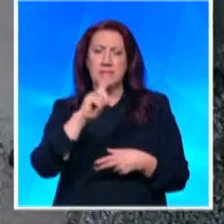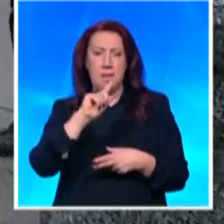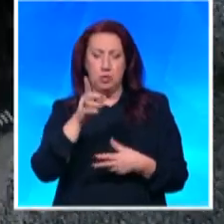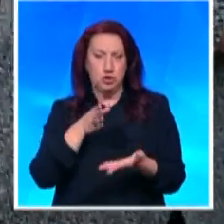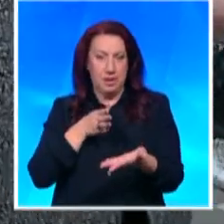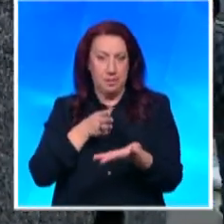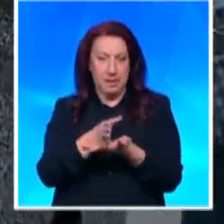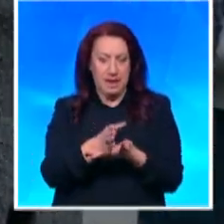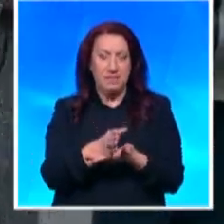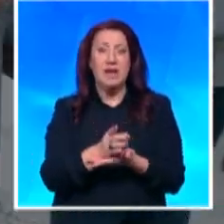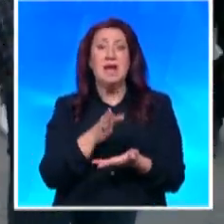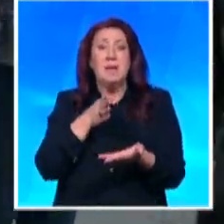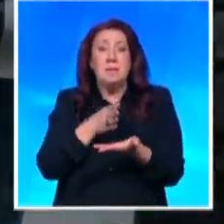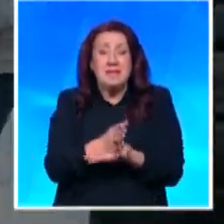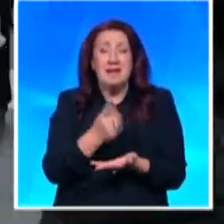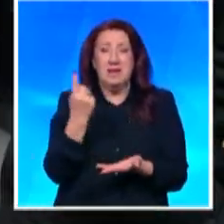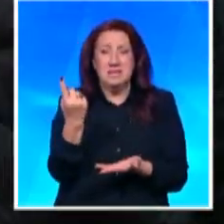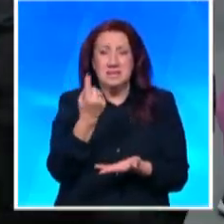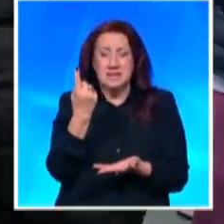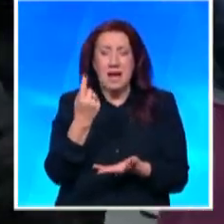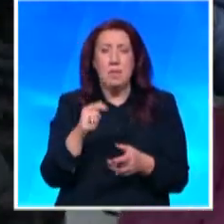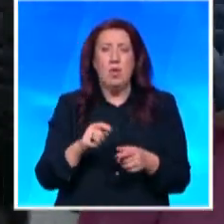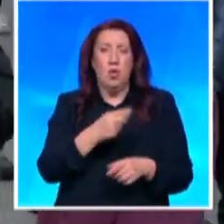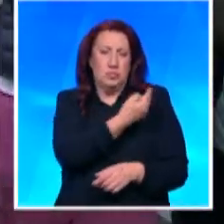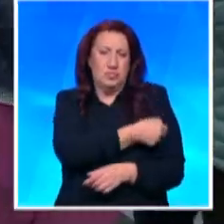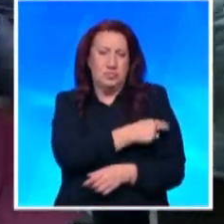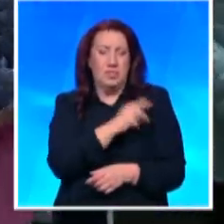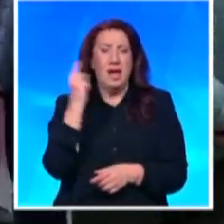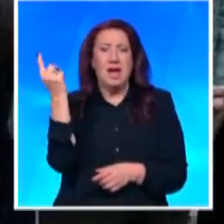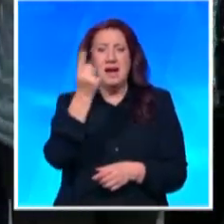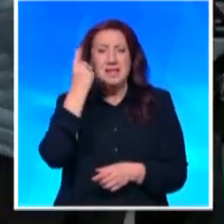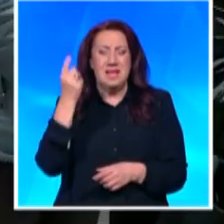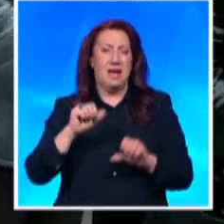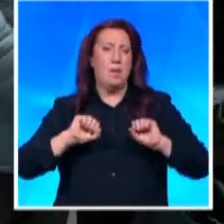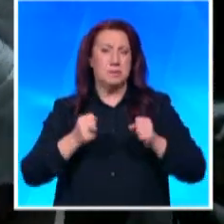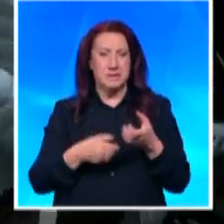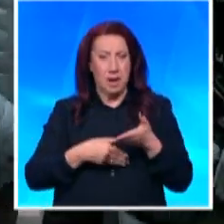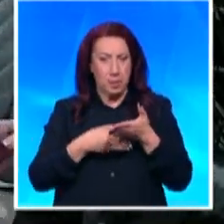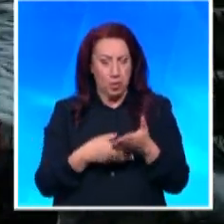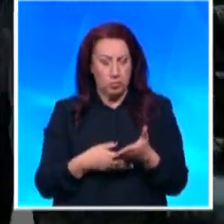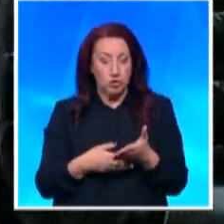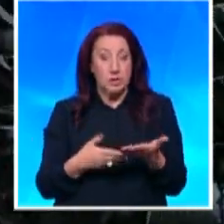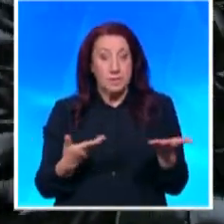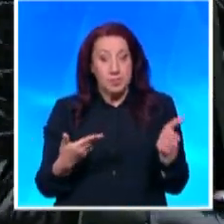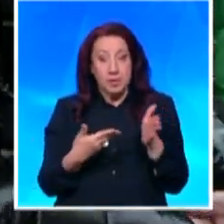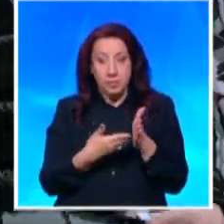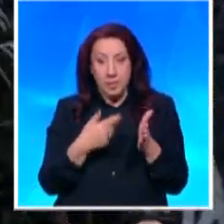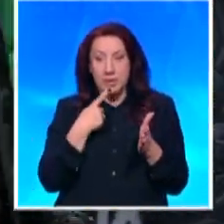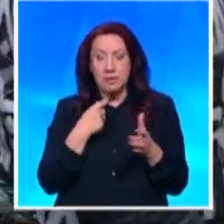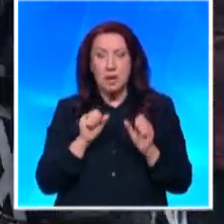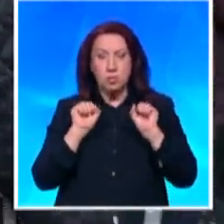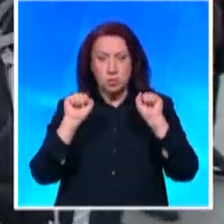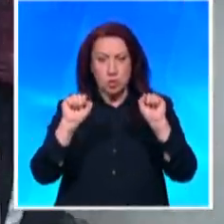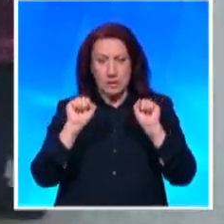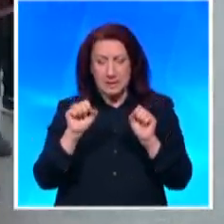могат да преминават единствено линейките, екипите на спешната помощ. А въпреки протестите на метри от тук стана още